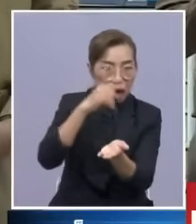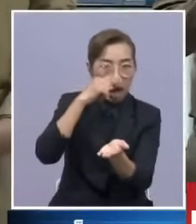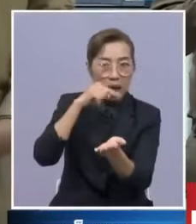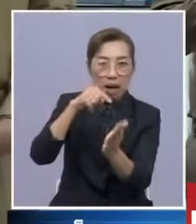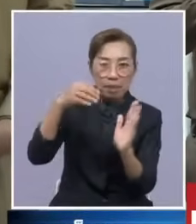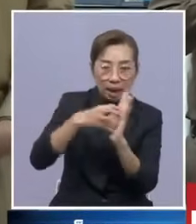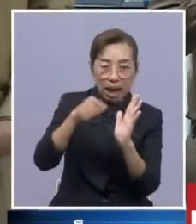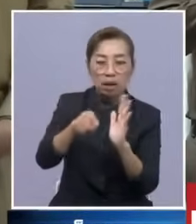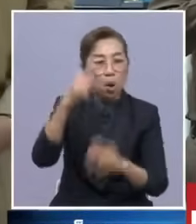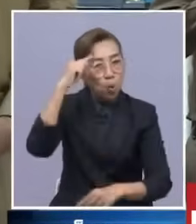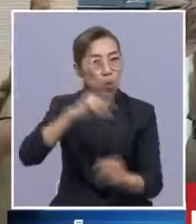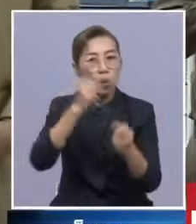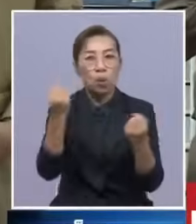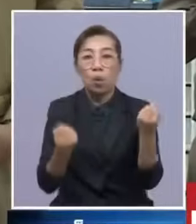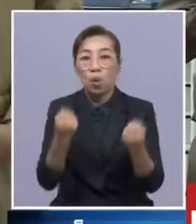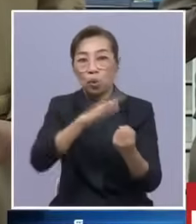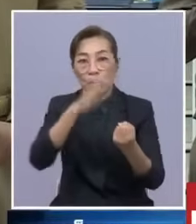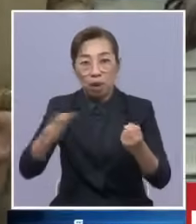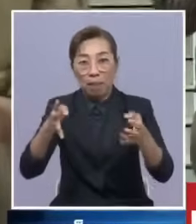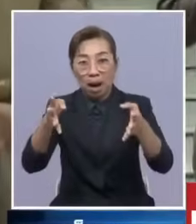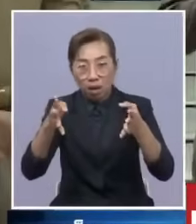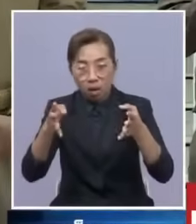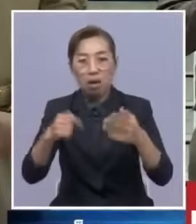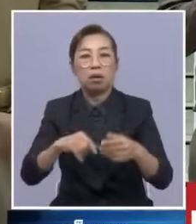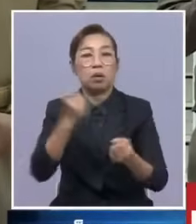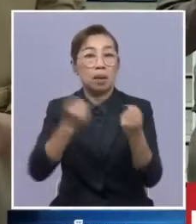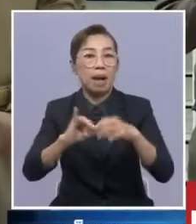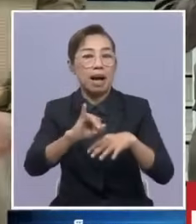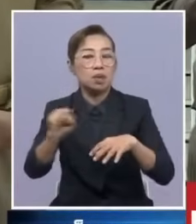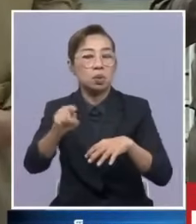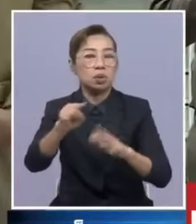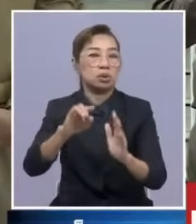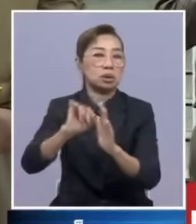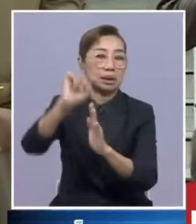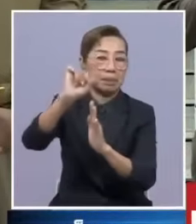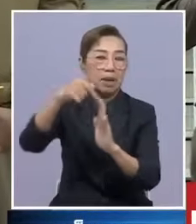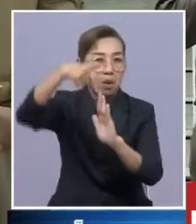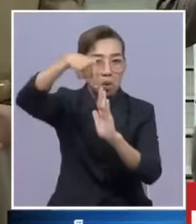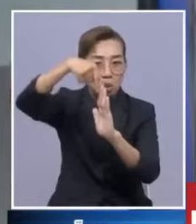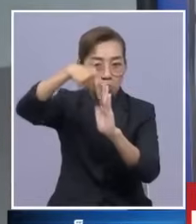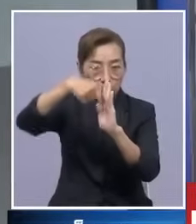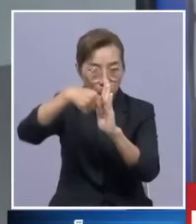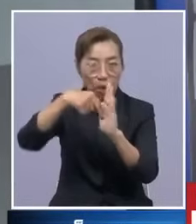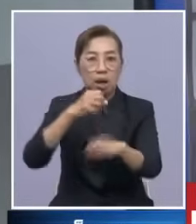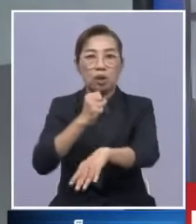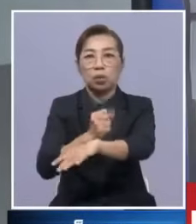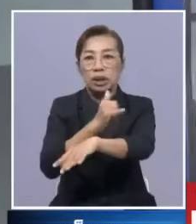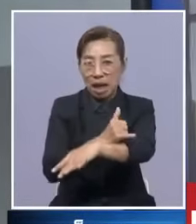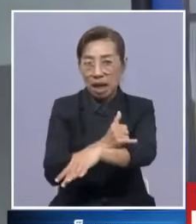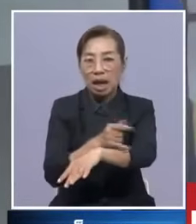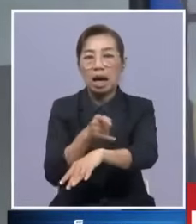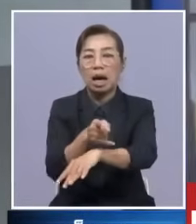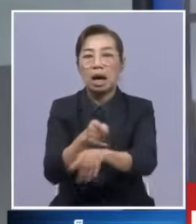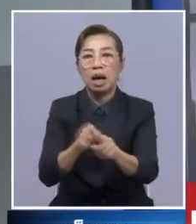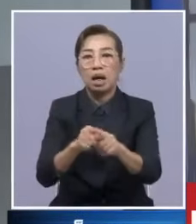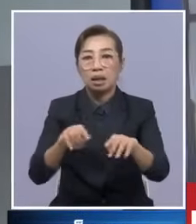รถกระบะตีคอกแล้วก็รถกระบะอีซูซุลำเลียงยาเสพติดจากเชียงใหม่ลงมายังพื้นที่จังหวัดพระนครศรีอยุธยาโดย